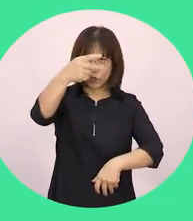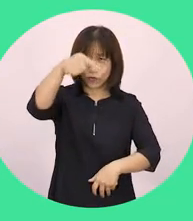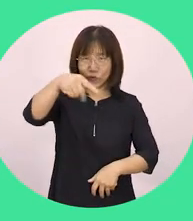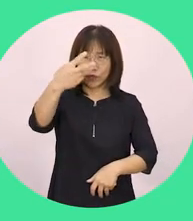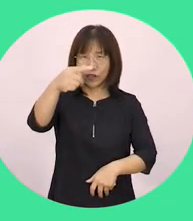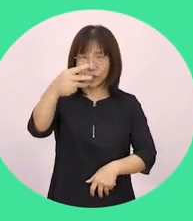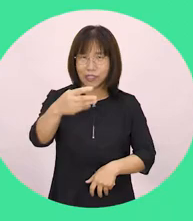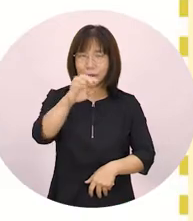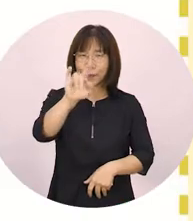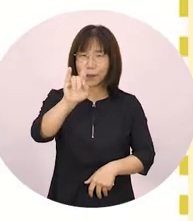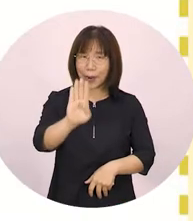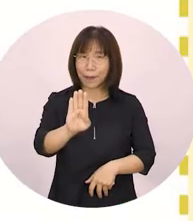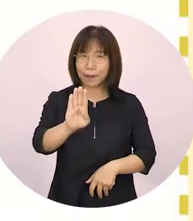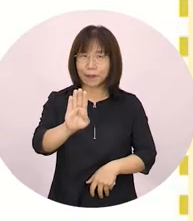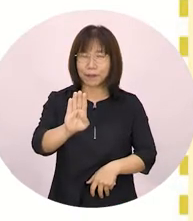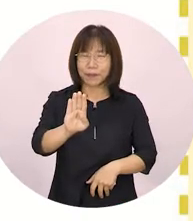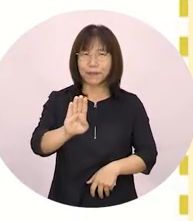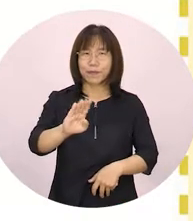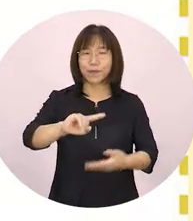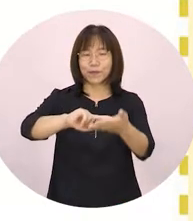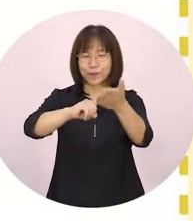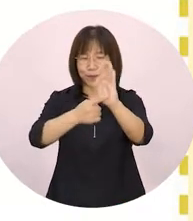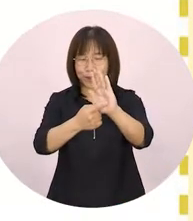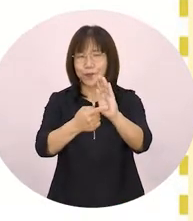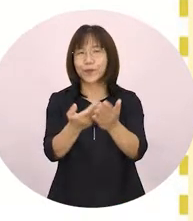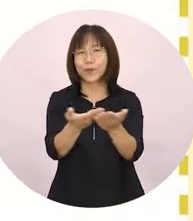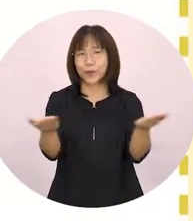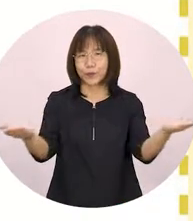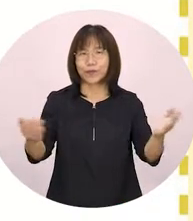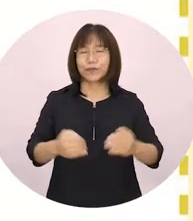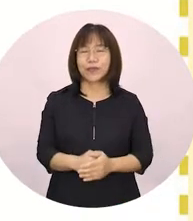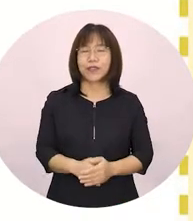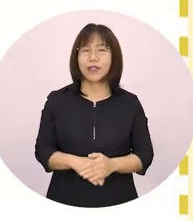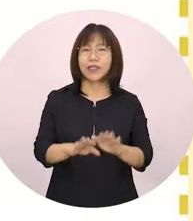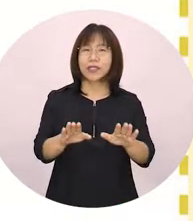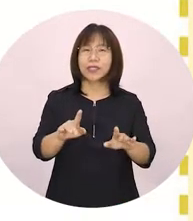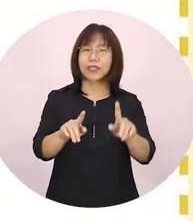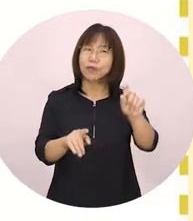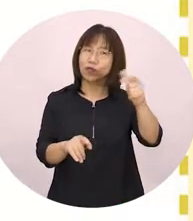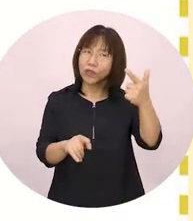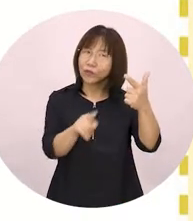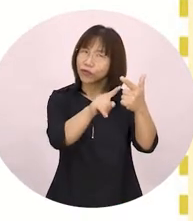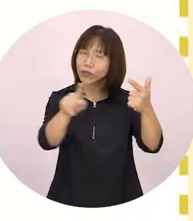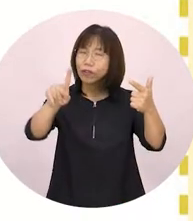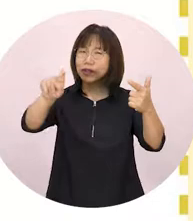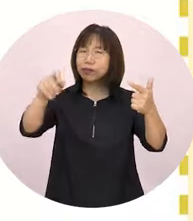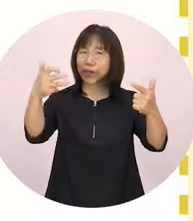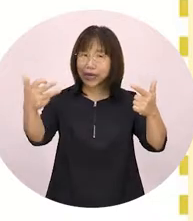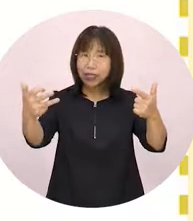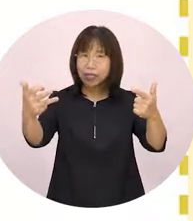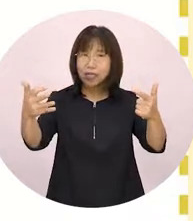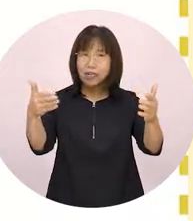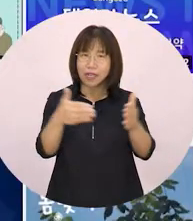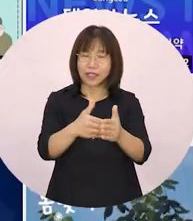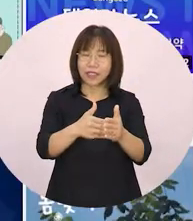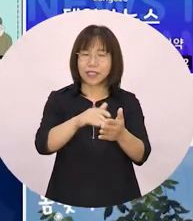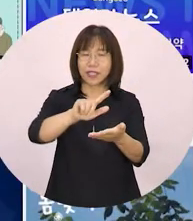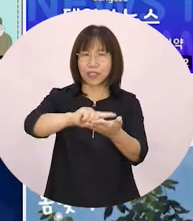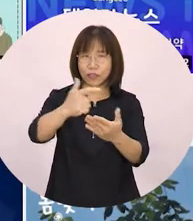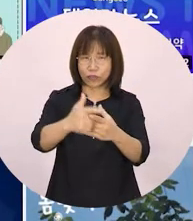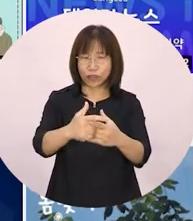매직드로잉 가족극 두들팝이 공연됩니다. 본 공연은 16일 오전 10시부터 18일 오후